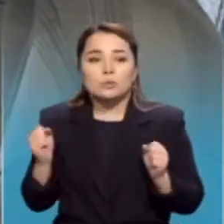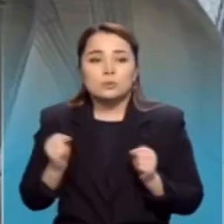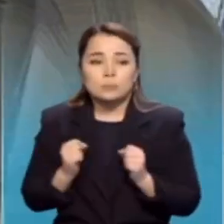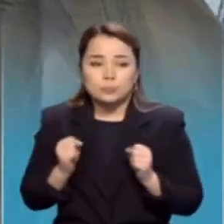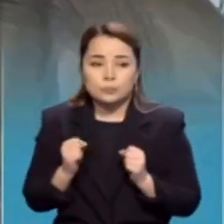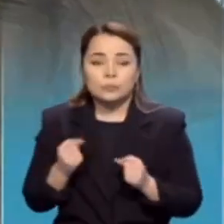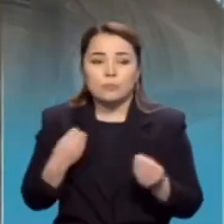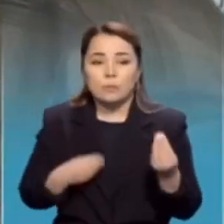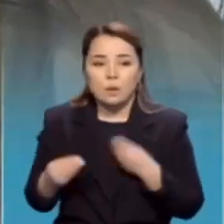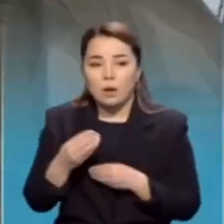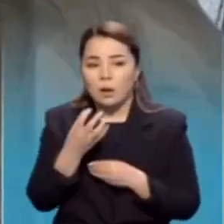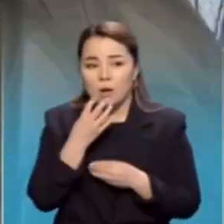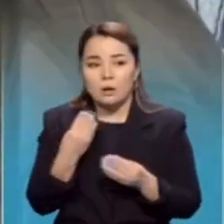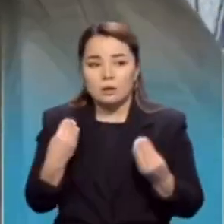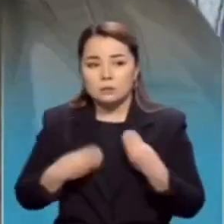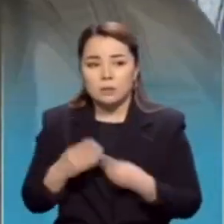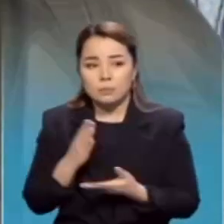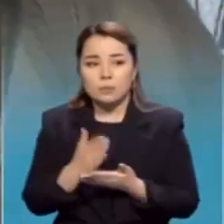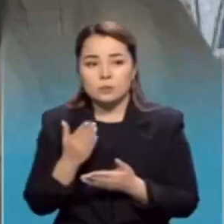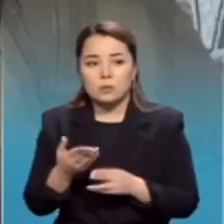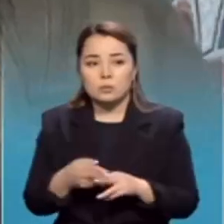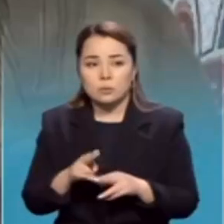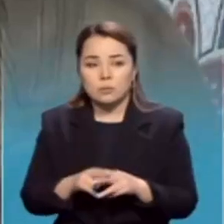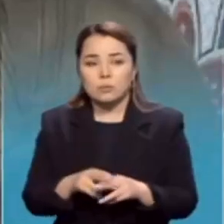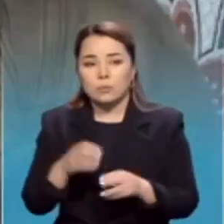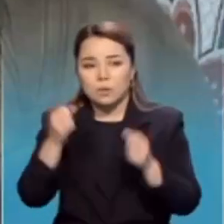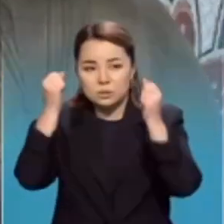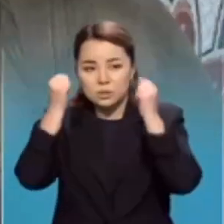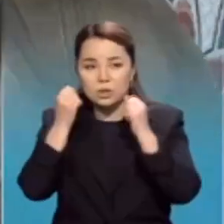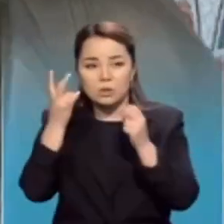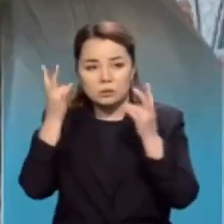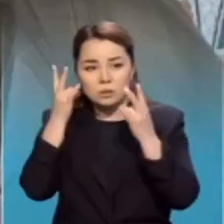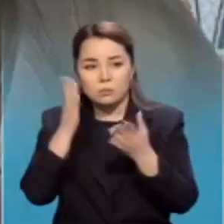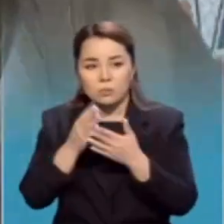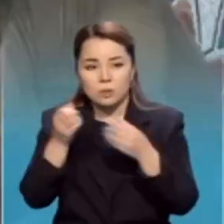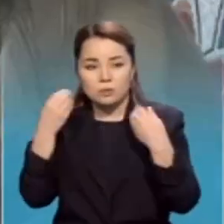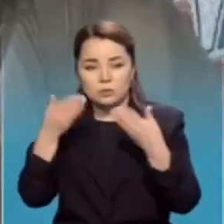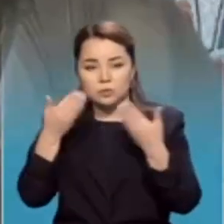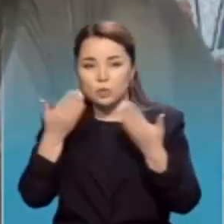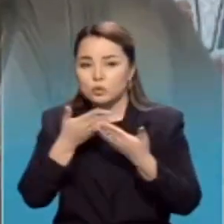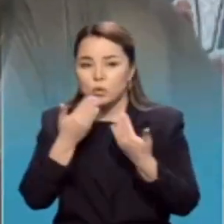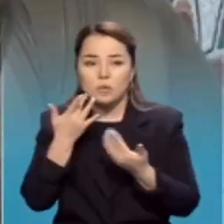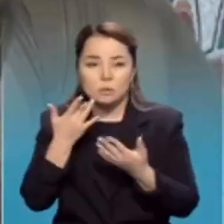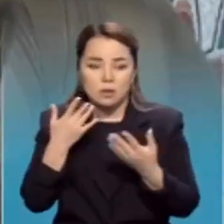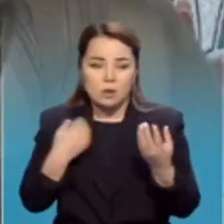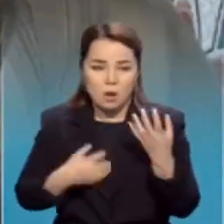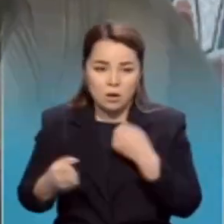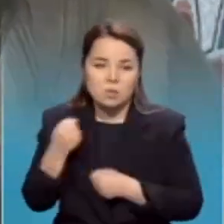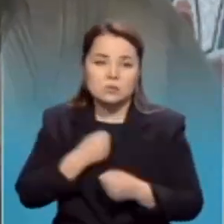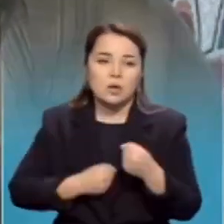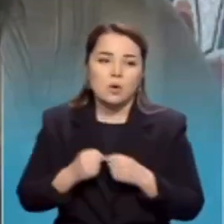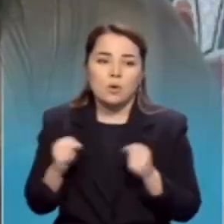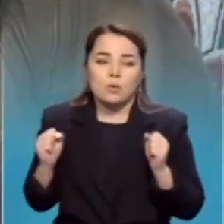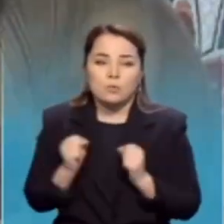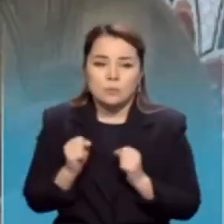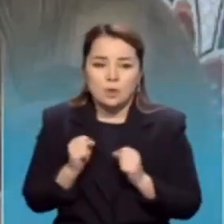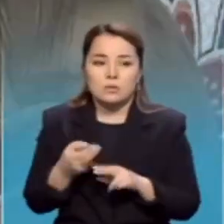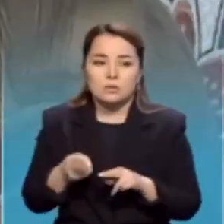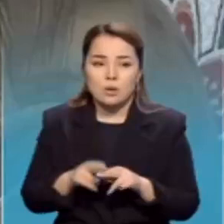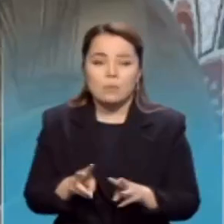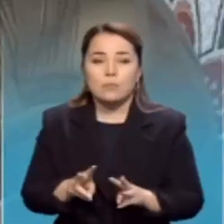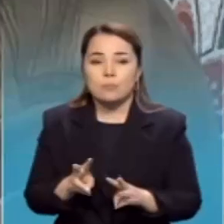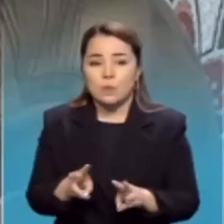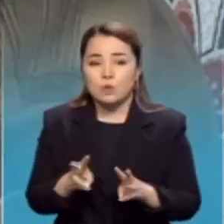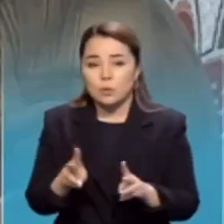осы киіммен жатамыз. Шапке шешілмейді. Үстіміз міне осы осы. Мына